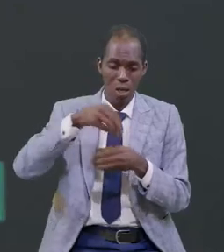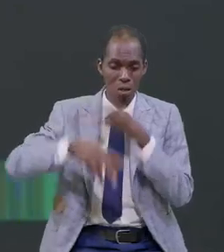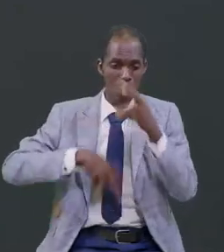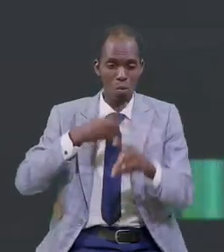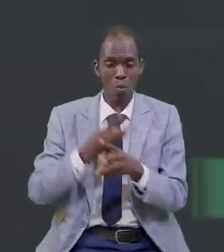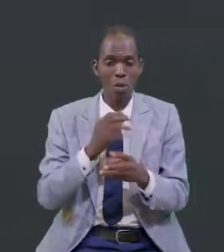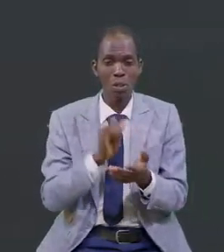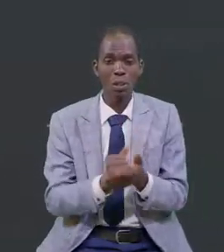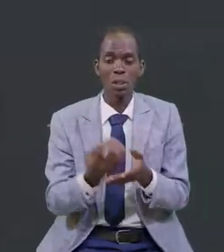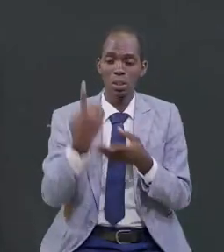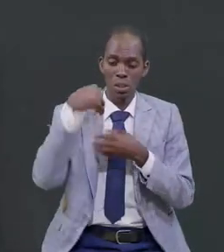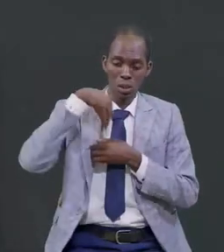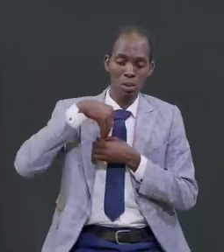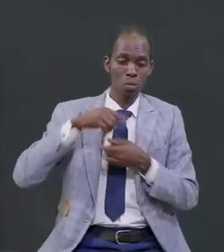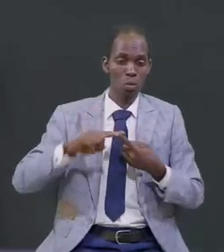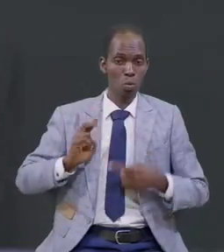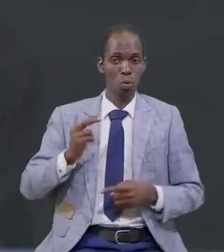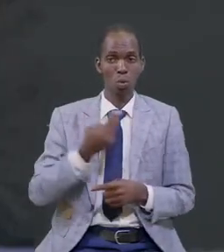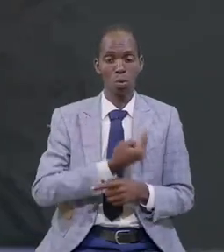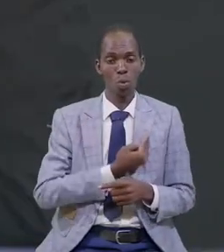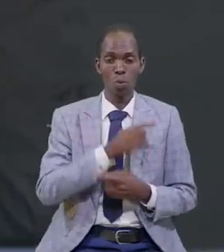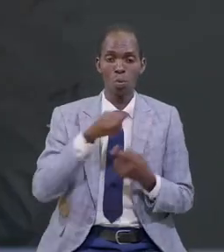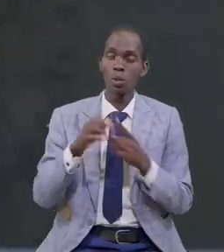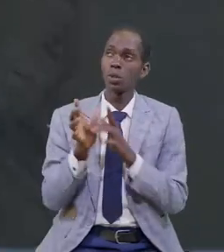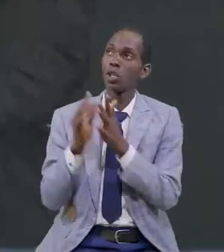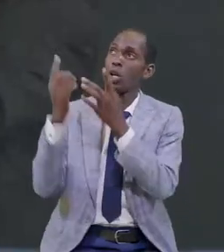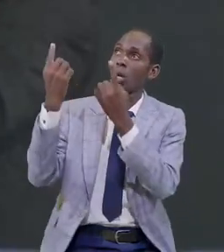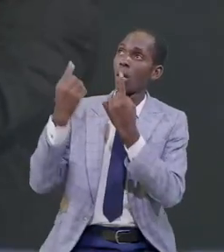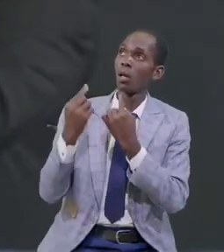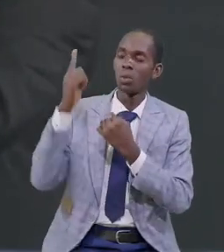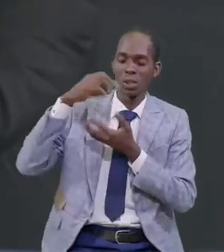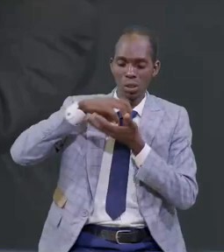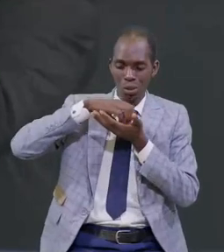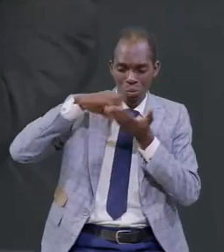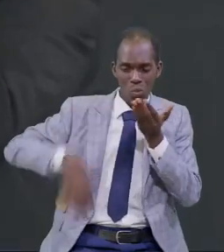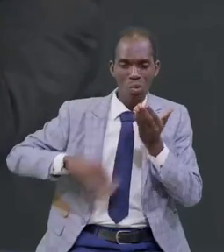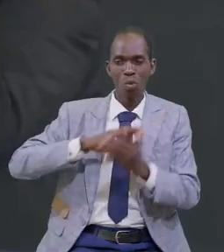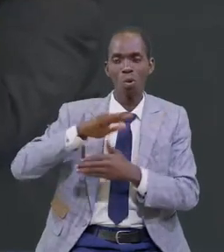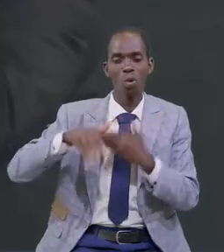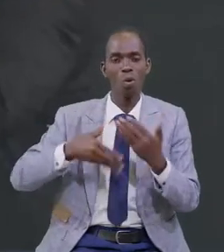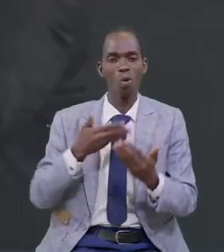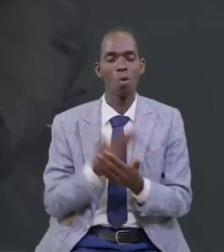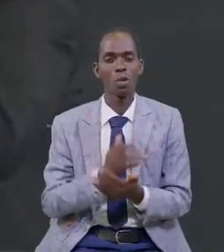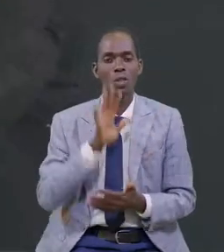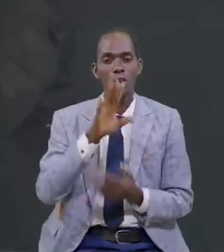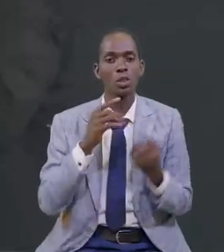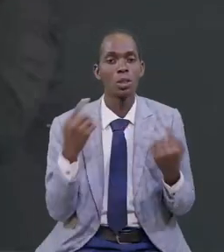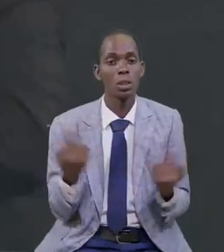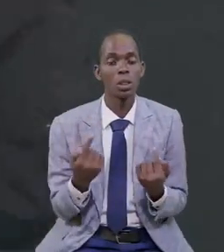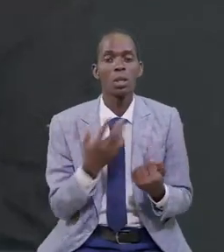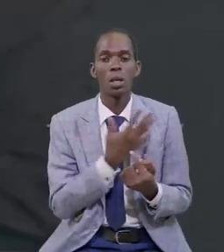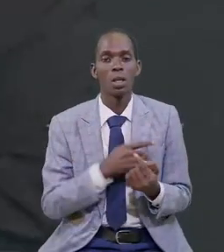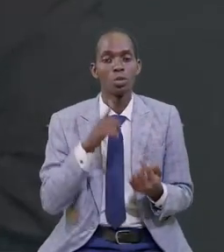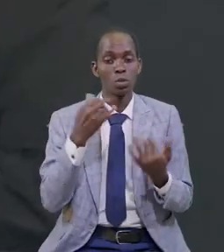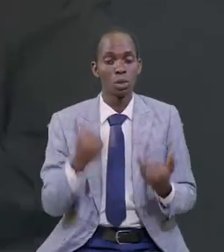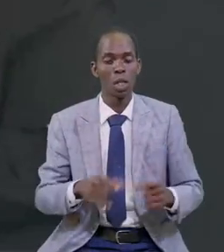et qui sont rentrés en nous dès qu'on rencontre Jésus il ôte vos péchés et vous allez mener une vie